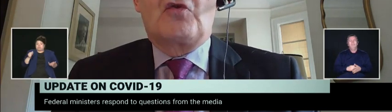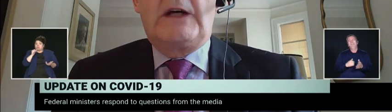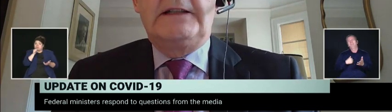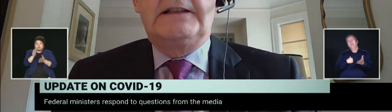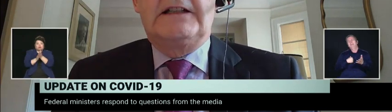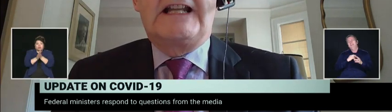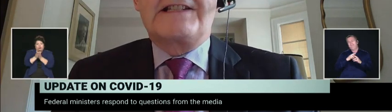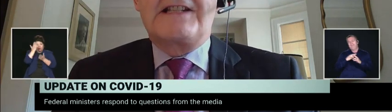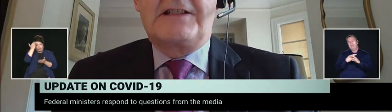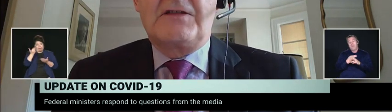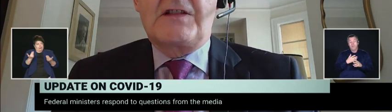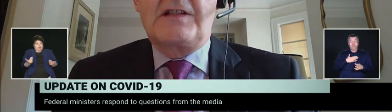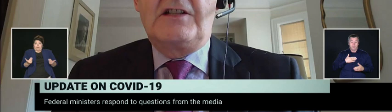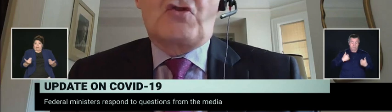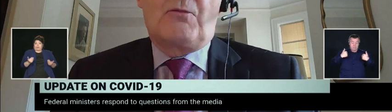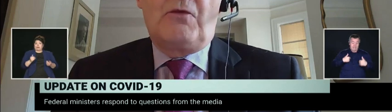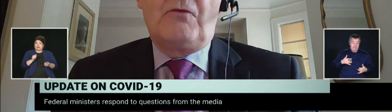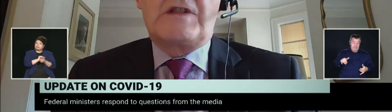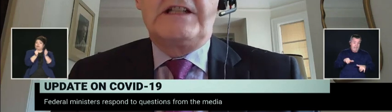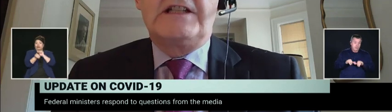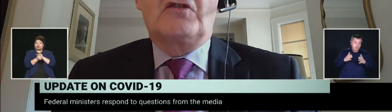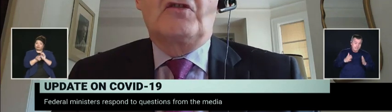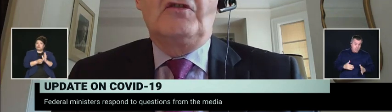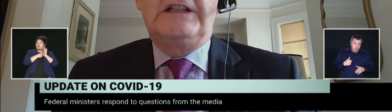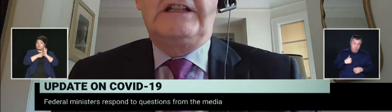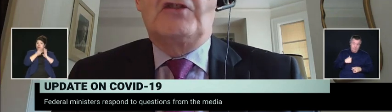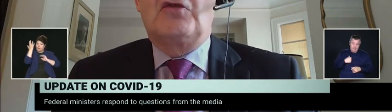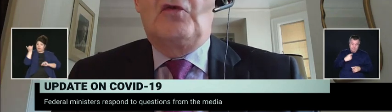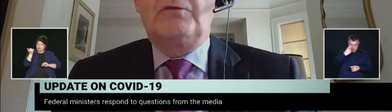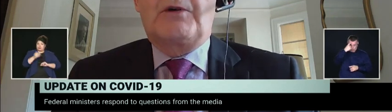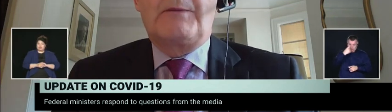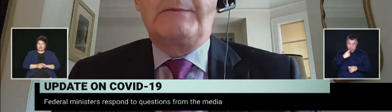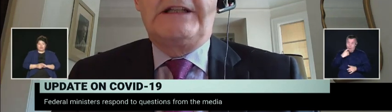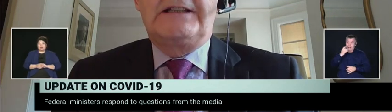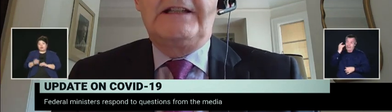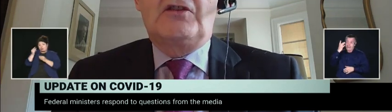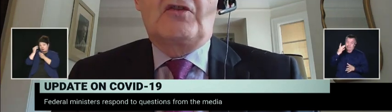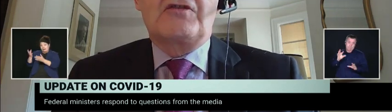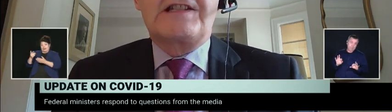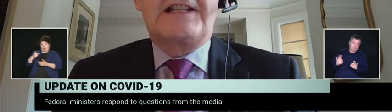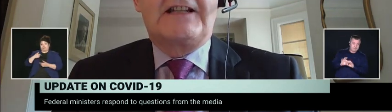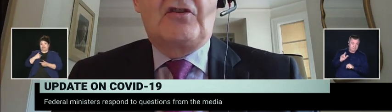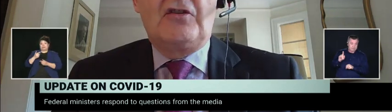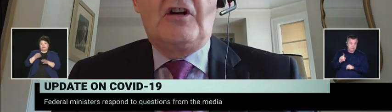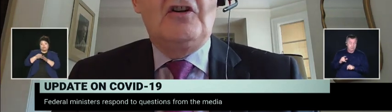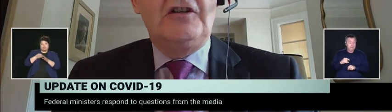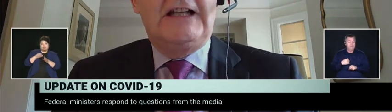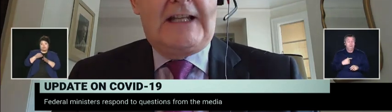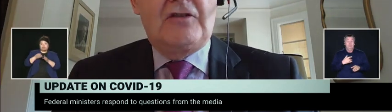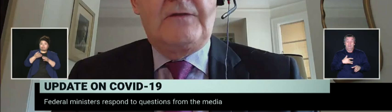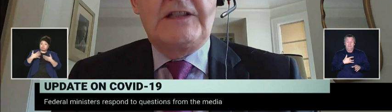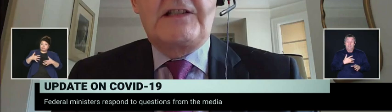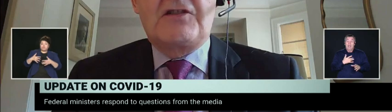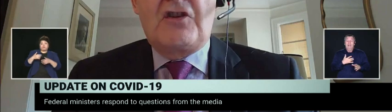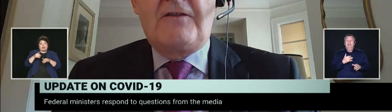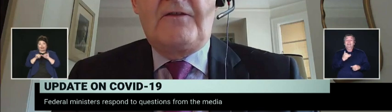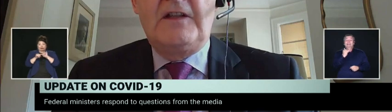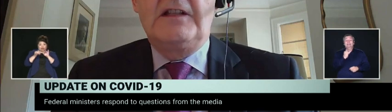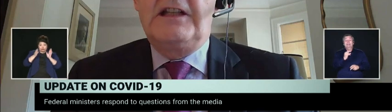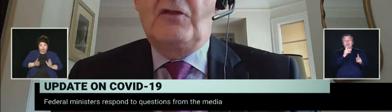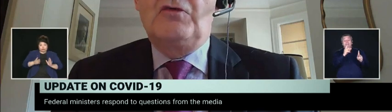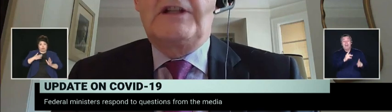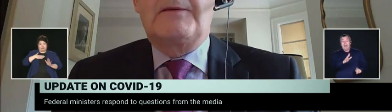alors je crois en la science et je peux vous dire qu'il y a de hautes probabilités que si quelqu'un a la